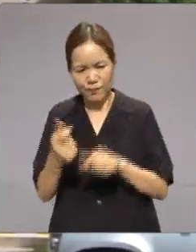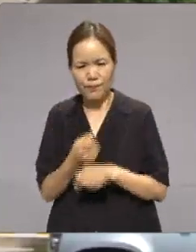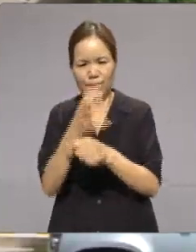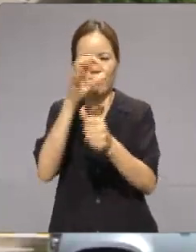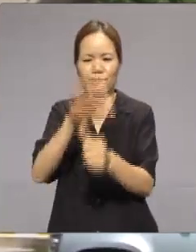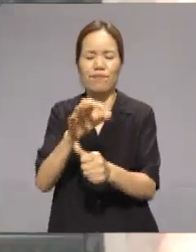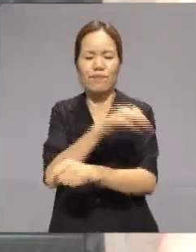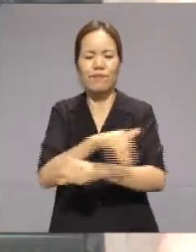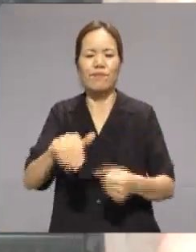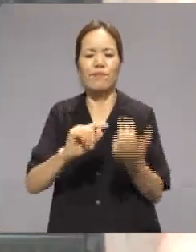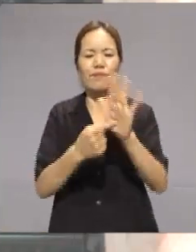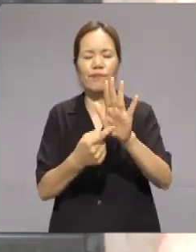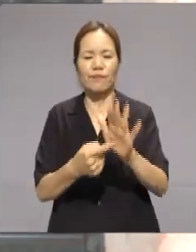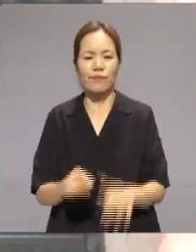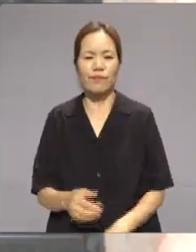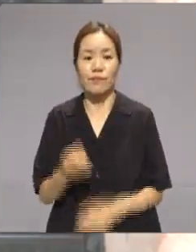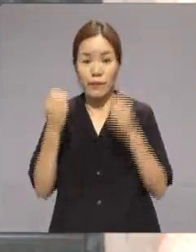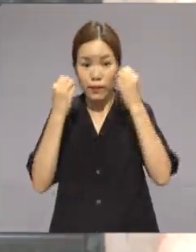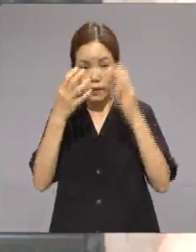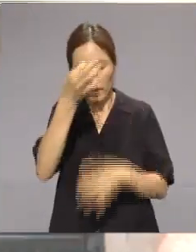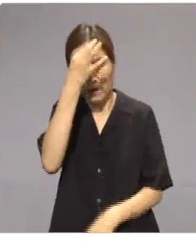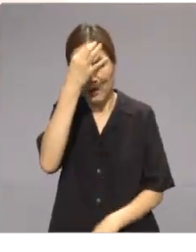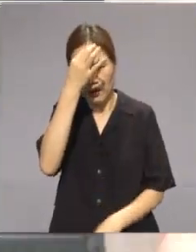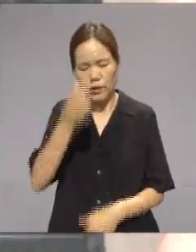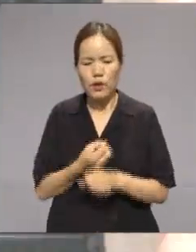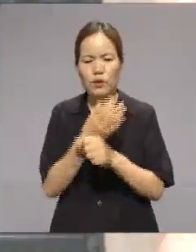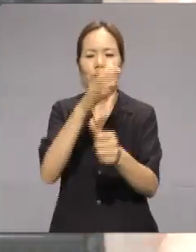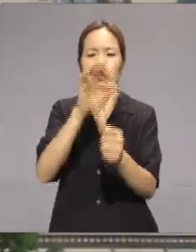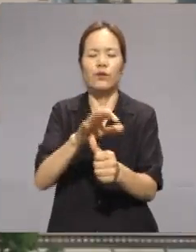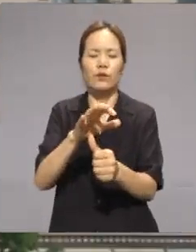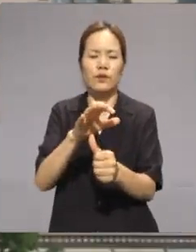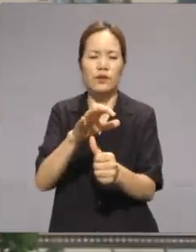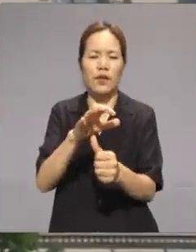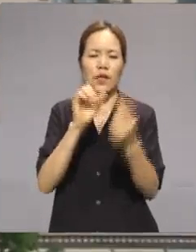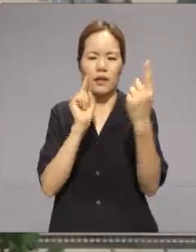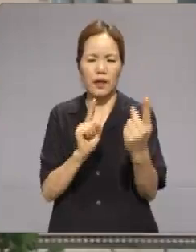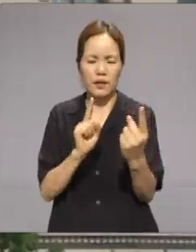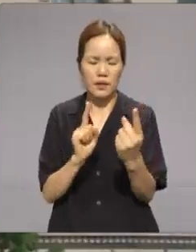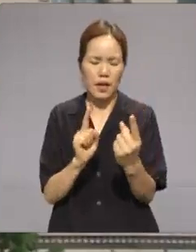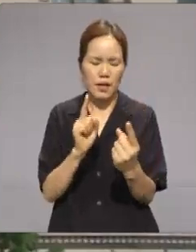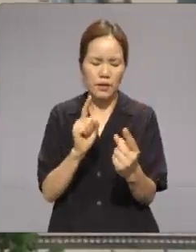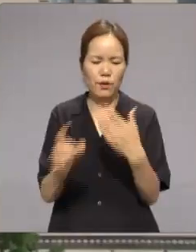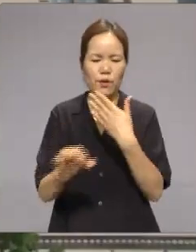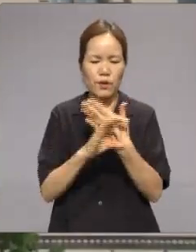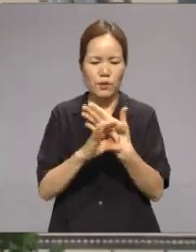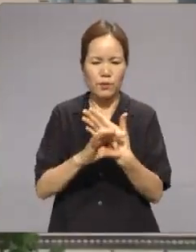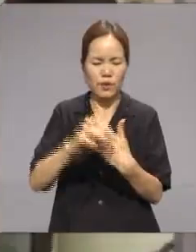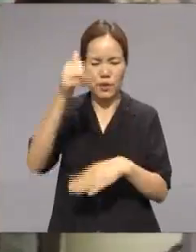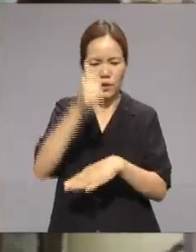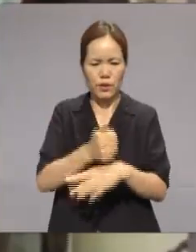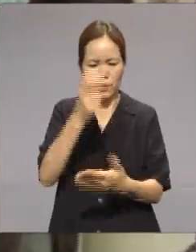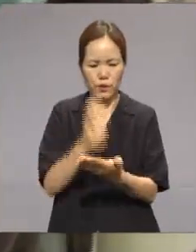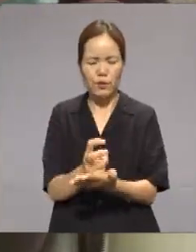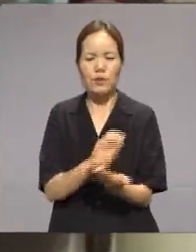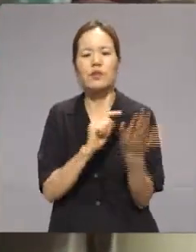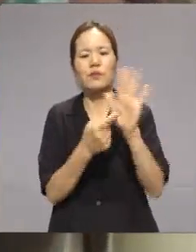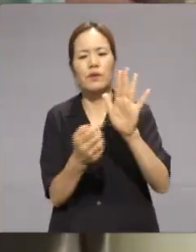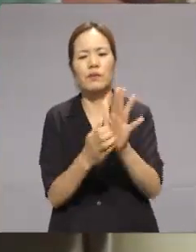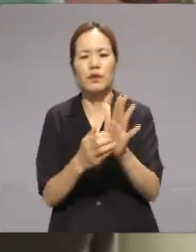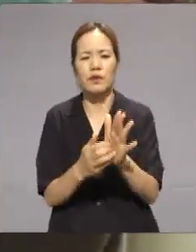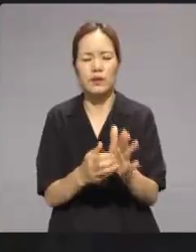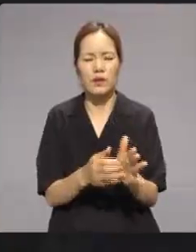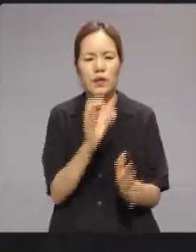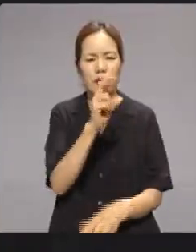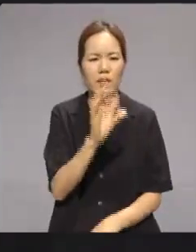산업 안보국 핵심 신흥 기술을 수출통제 대상으로 지정하는 임시 을 발했 양자 컴퓨터